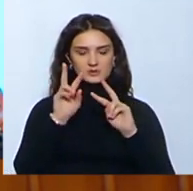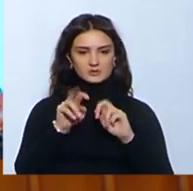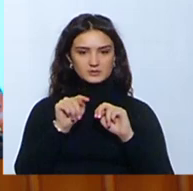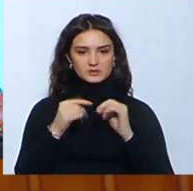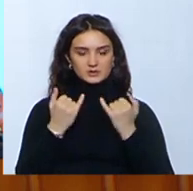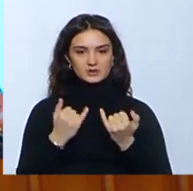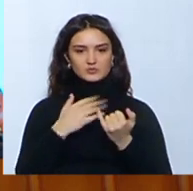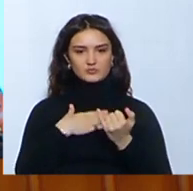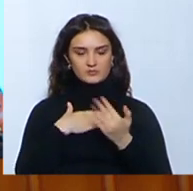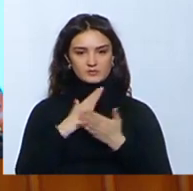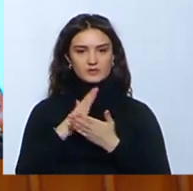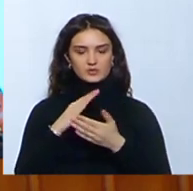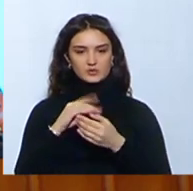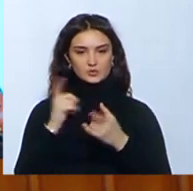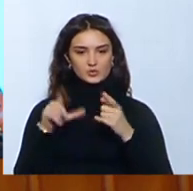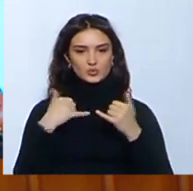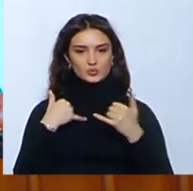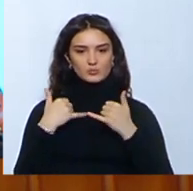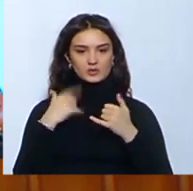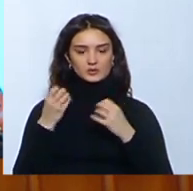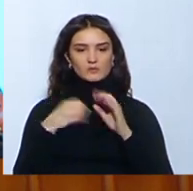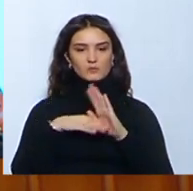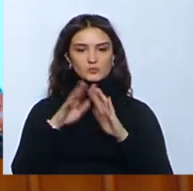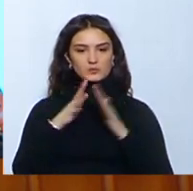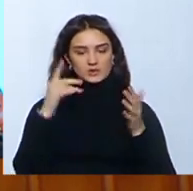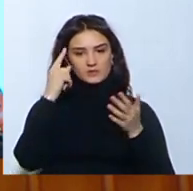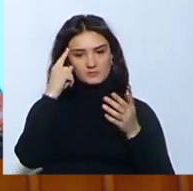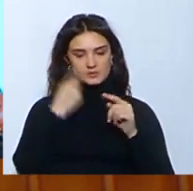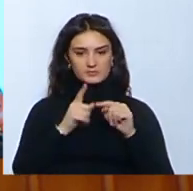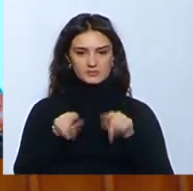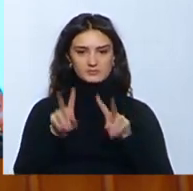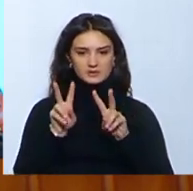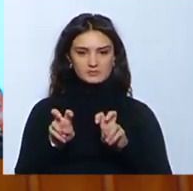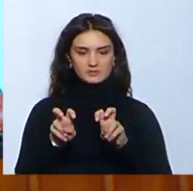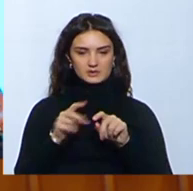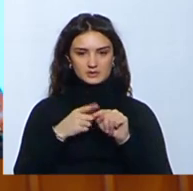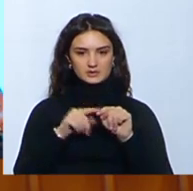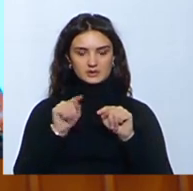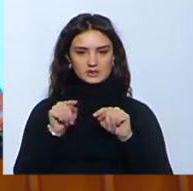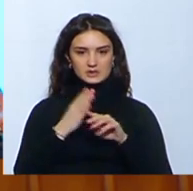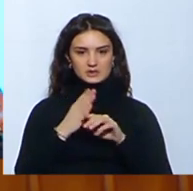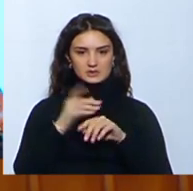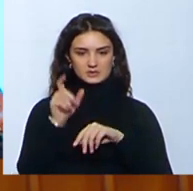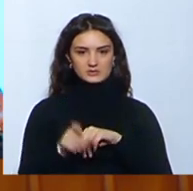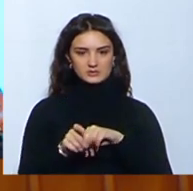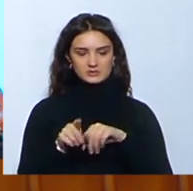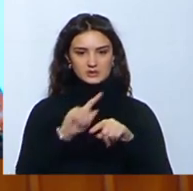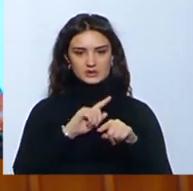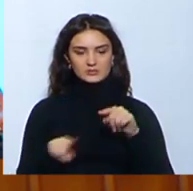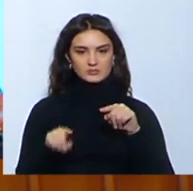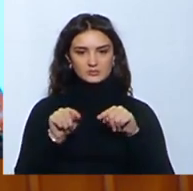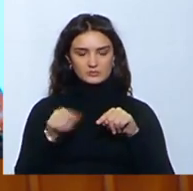დღეს ჩვენ გვყავს სტუმარი, რომელიც კიდევ უფრო მეტად დაგვაფიქრებს ამ თემაზე. იგი გახლავთ